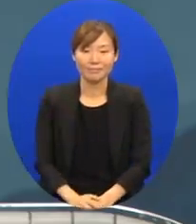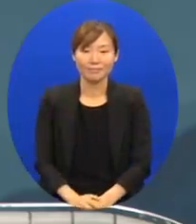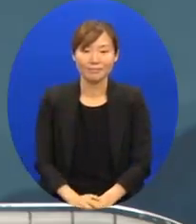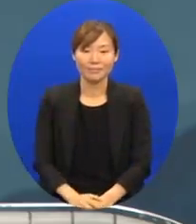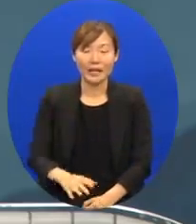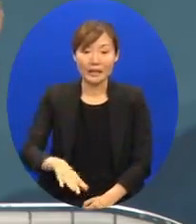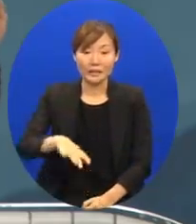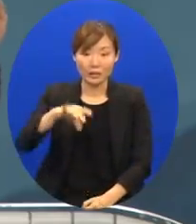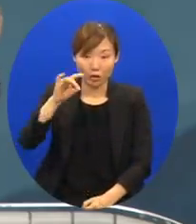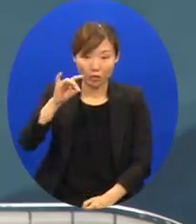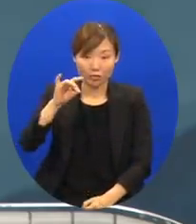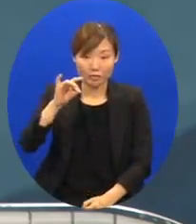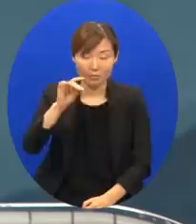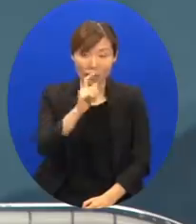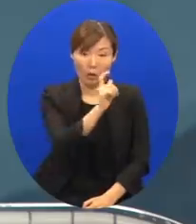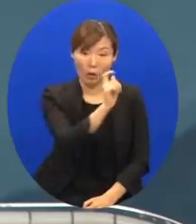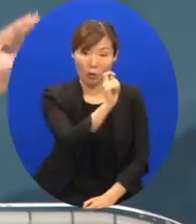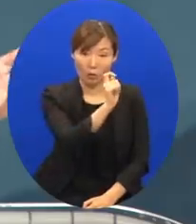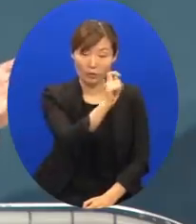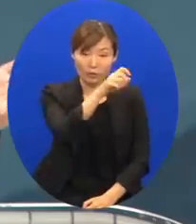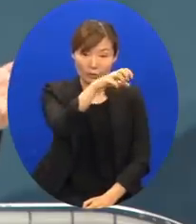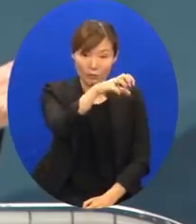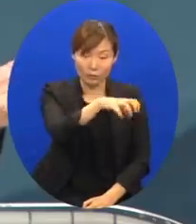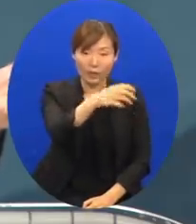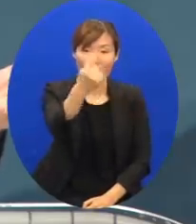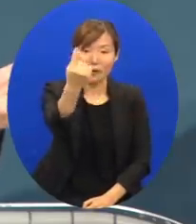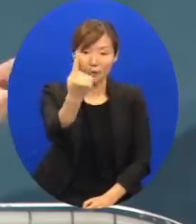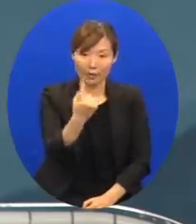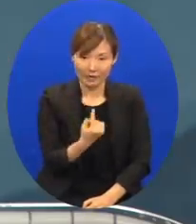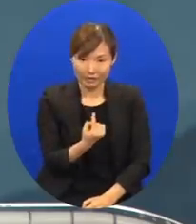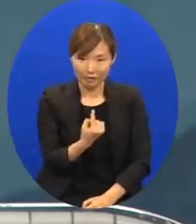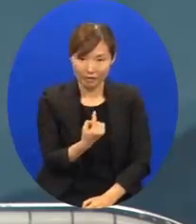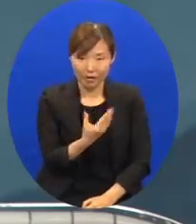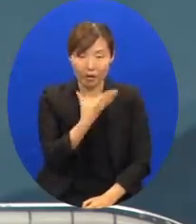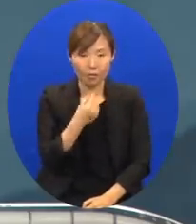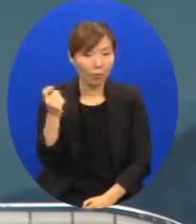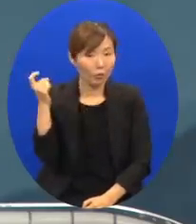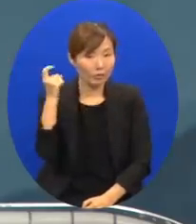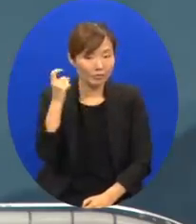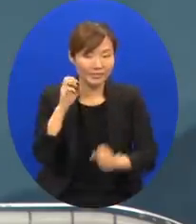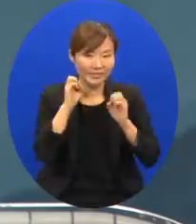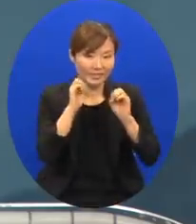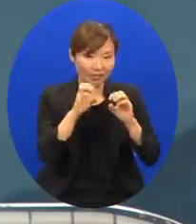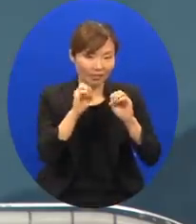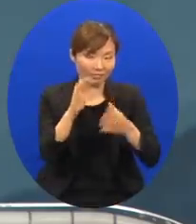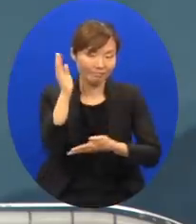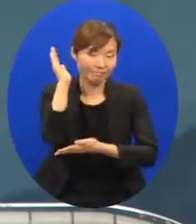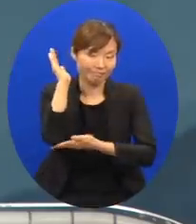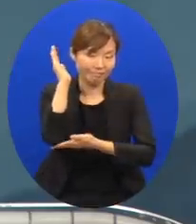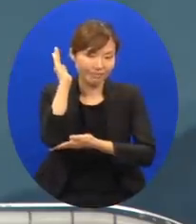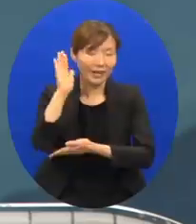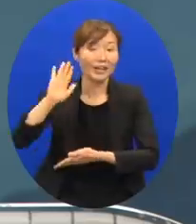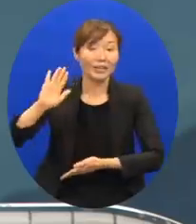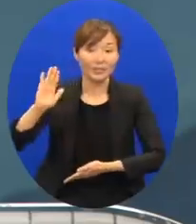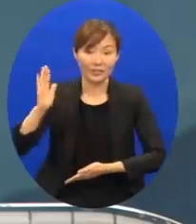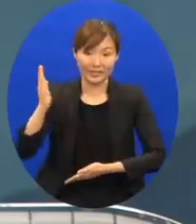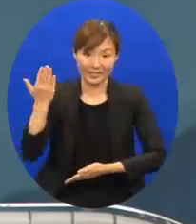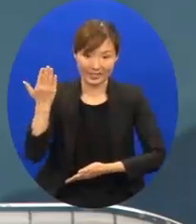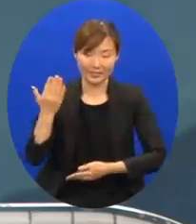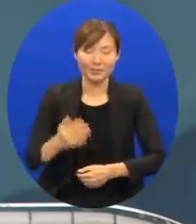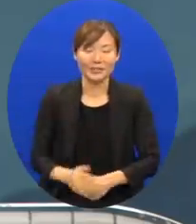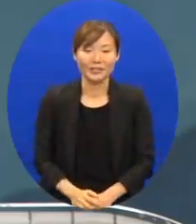이제 고린도에 와서 복음을 전하게 된 겁니다 본인이 그렇게 결심한 대로 십자가에 예수